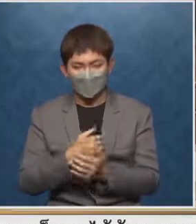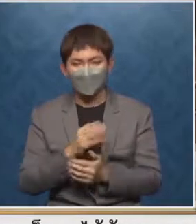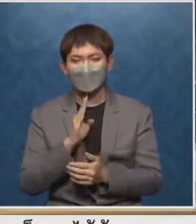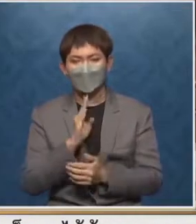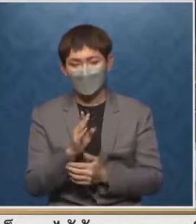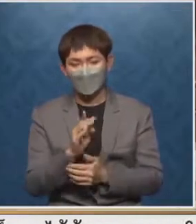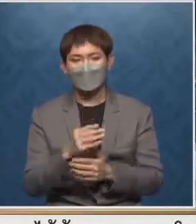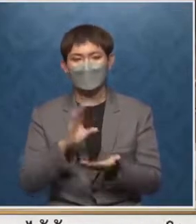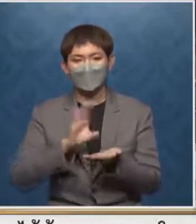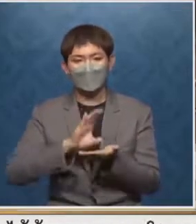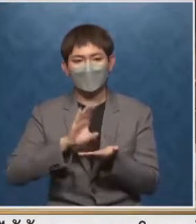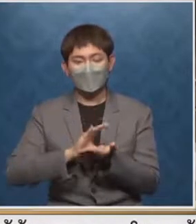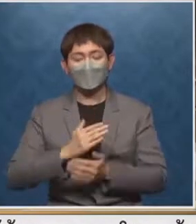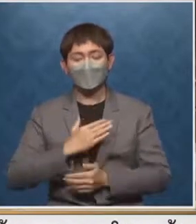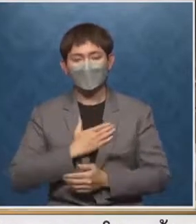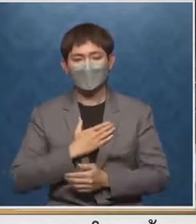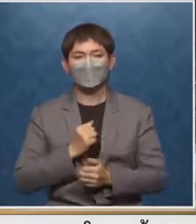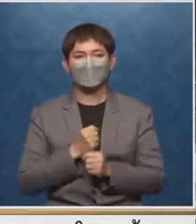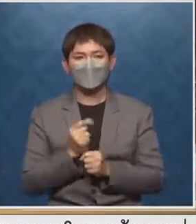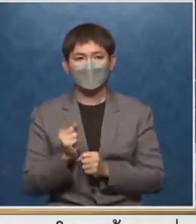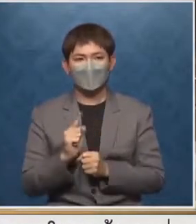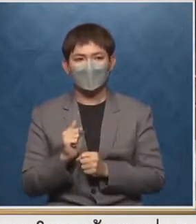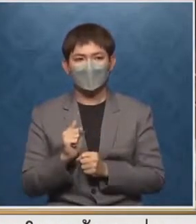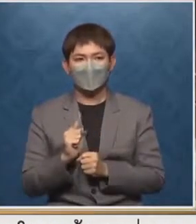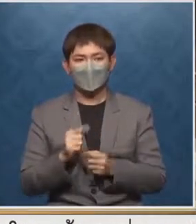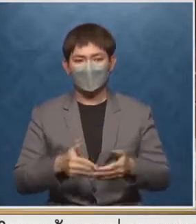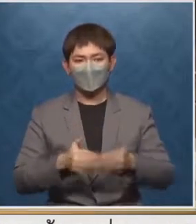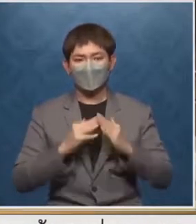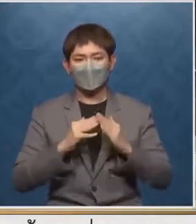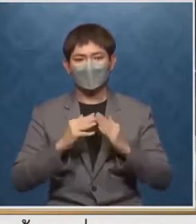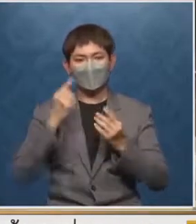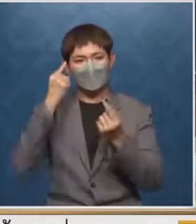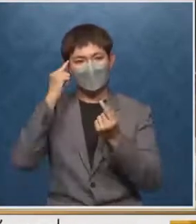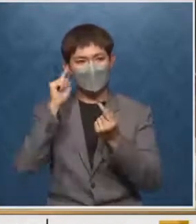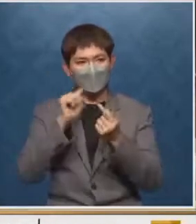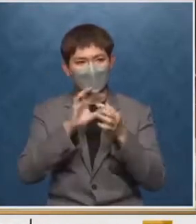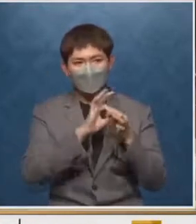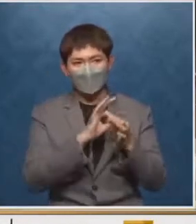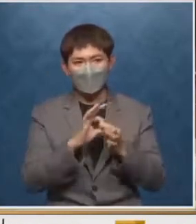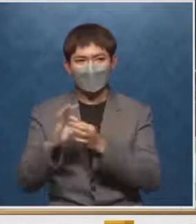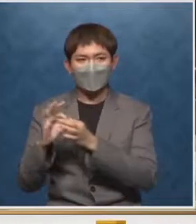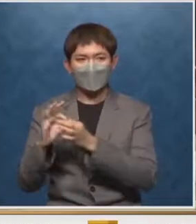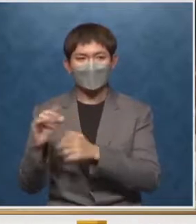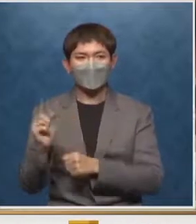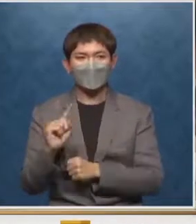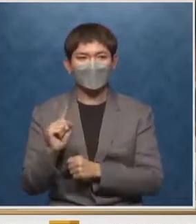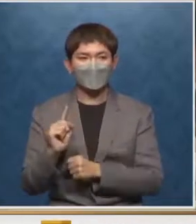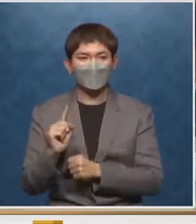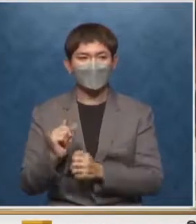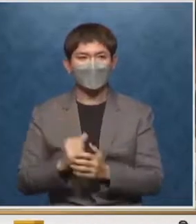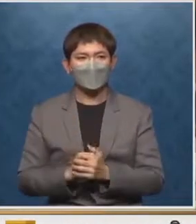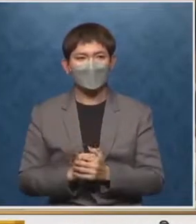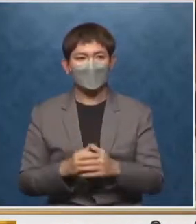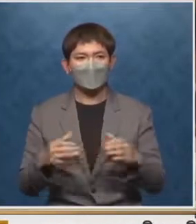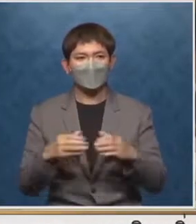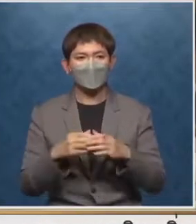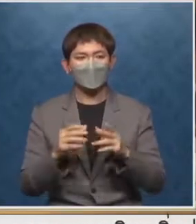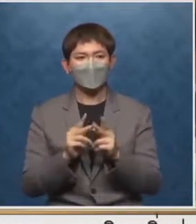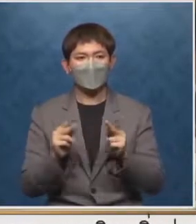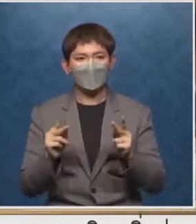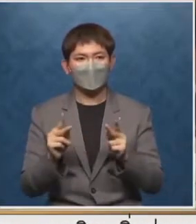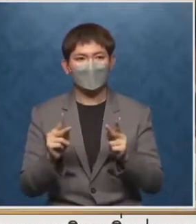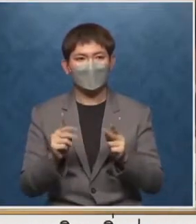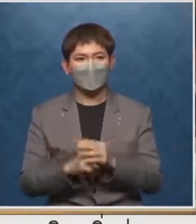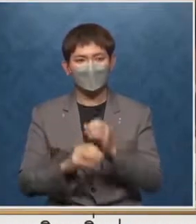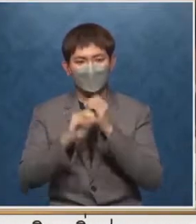สื่อปลอดภัยและสร้างสรรค์นั้นตั้งขึ้นโดยมีจุดเชื่อมโยงกับคณะกรรมการกิจการกระจ